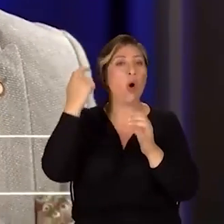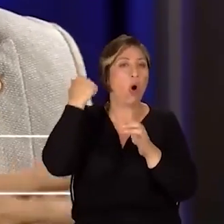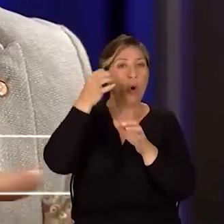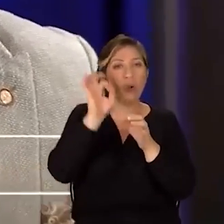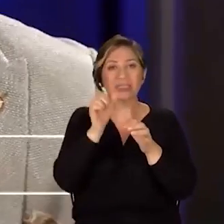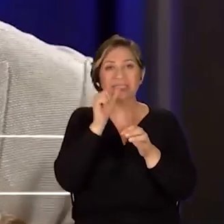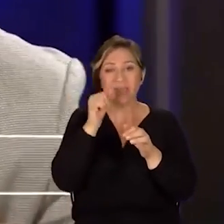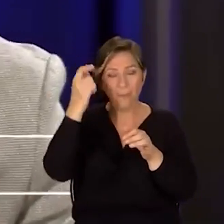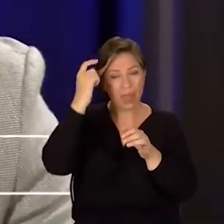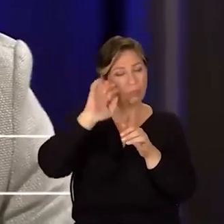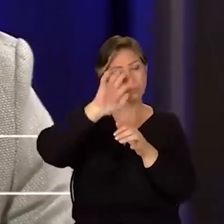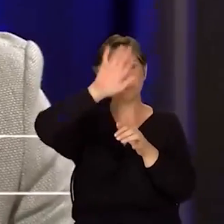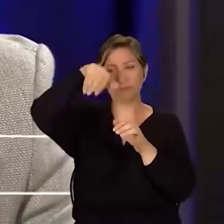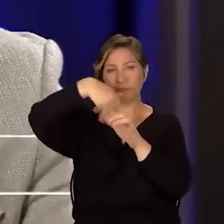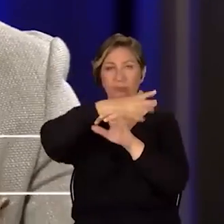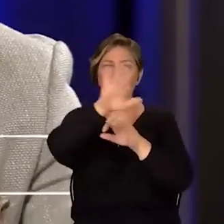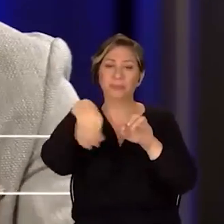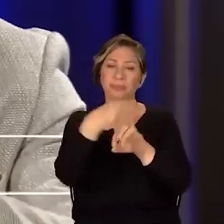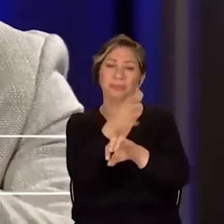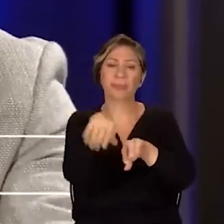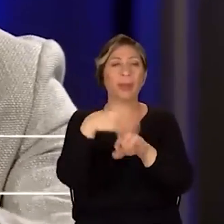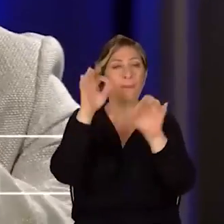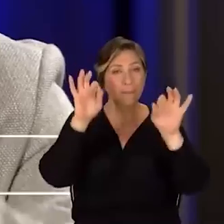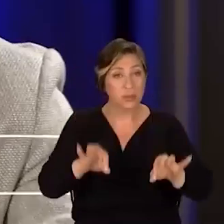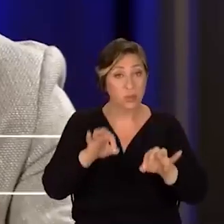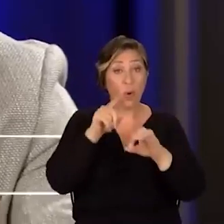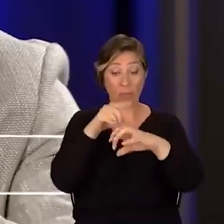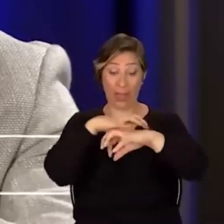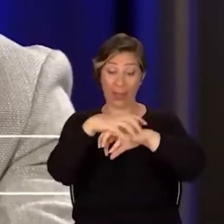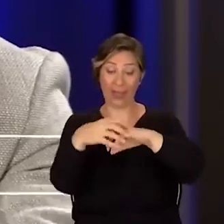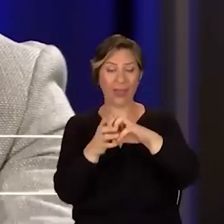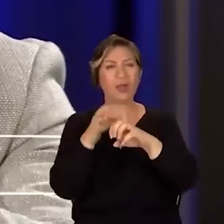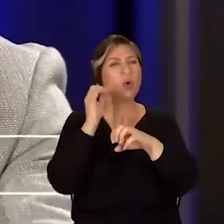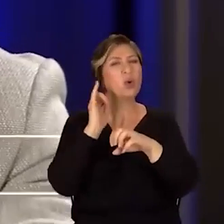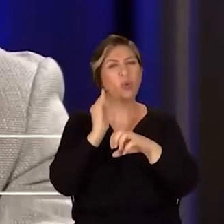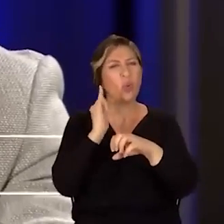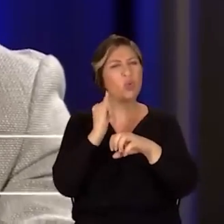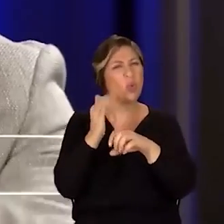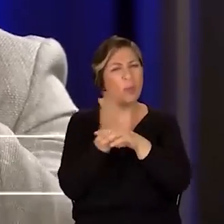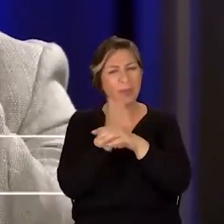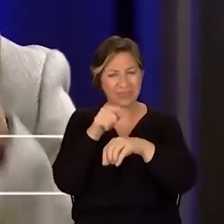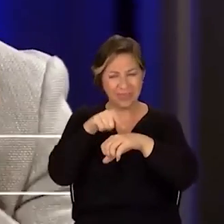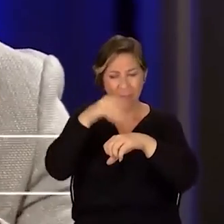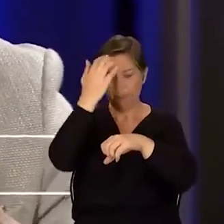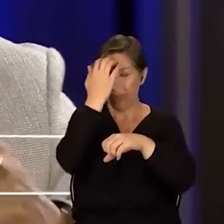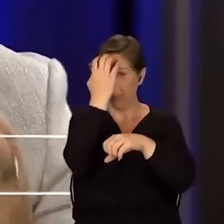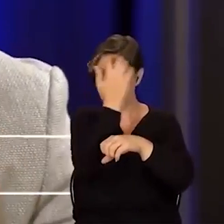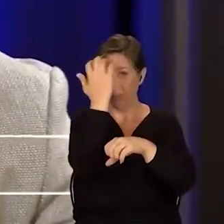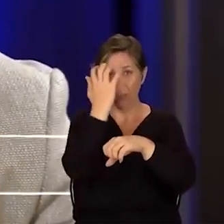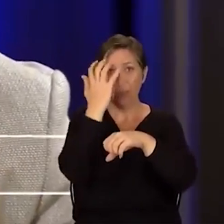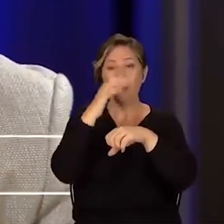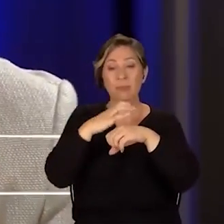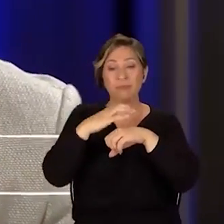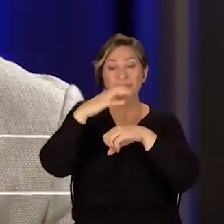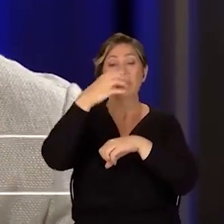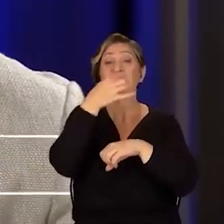beynin içerisinde her yerde dolanmaya başlıyor. Dolayısıyla oradaki biriken o bahsettiğimiz o kötü maddenin beynin ön tarafta